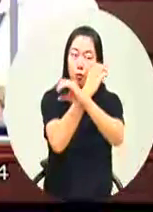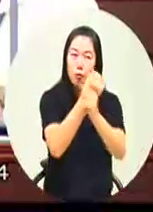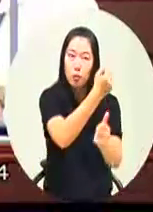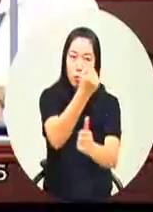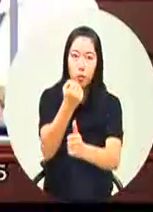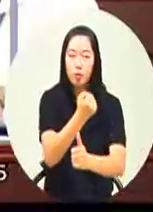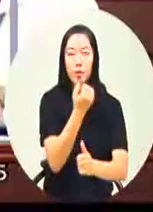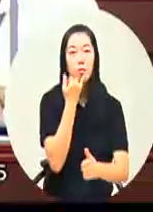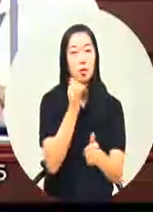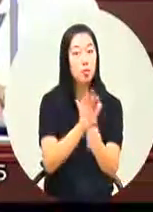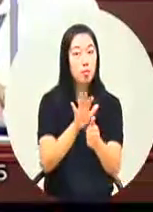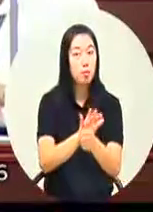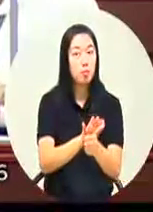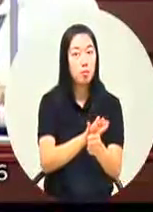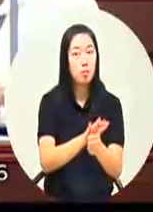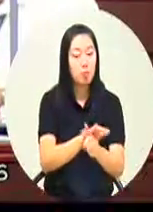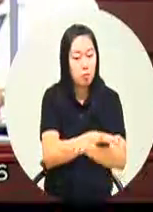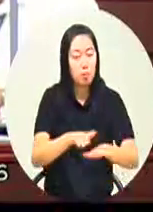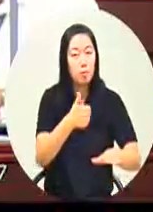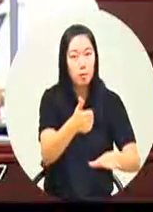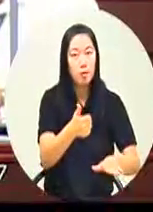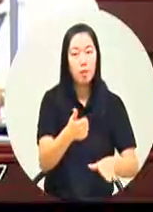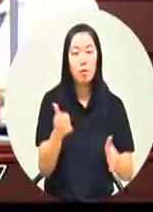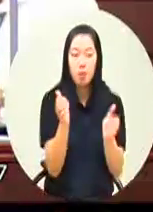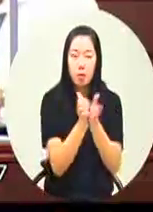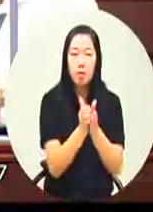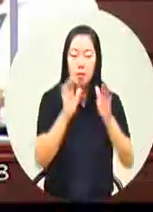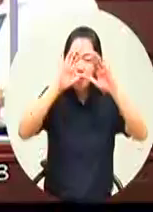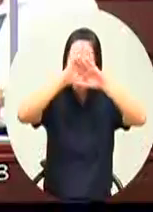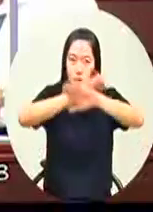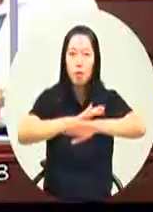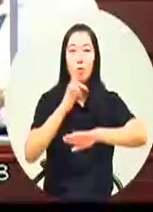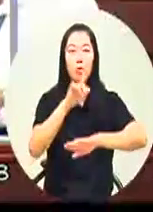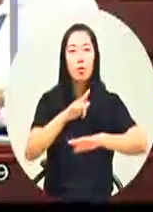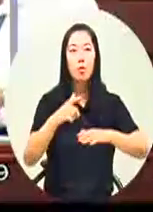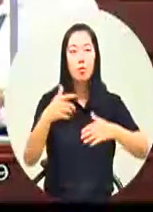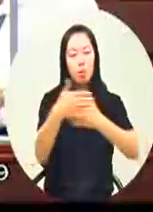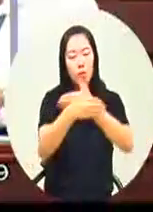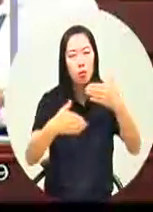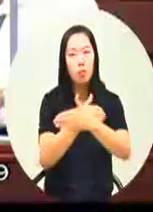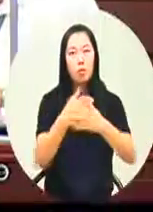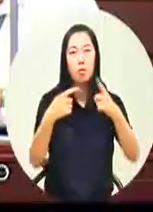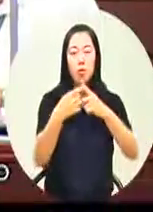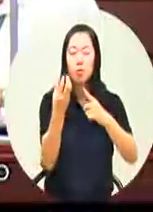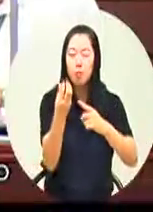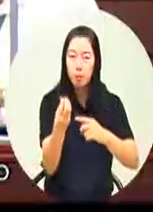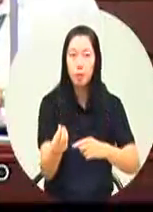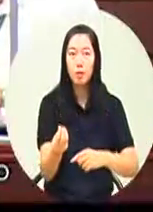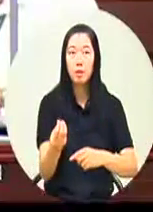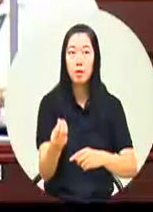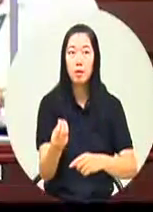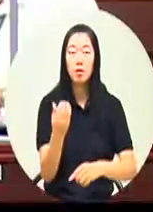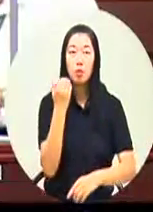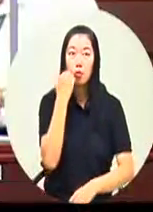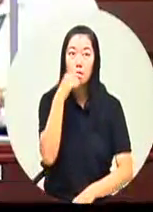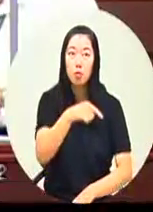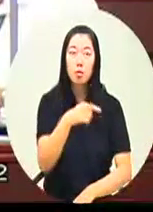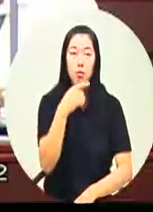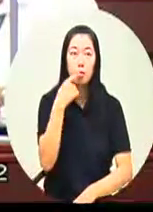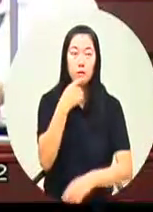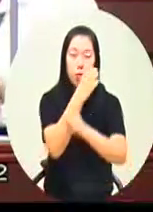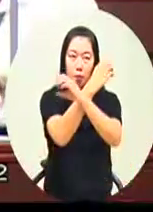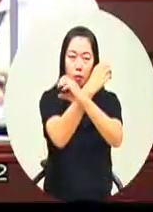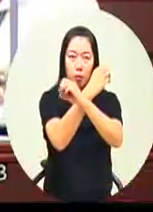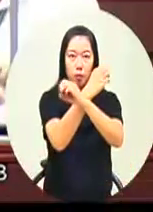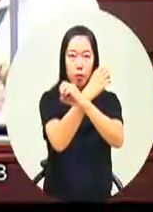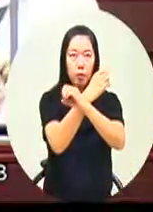通安全的维护比较好。到了晚上或是比较离峰的时候，因为那个车流量比较少，如果还是用这个三色号志来